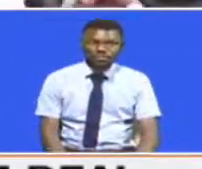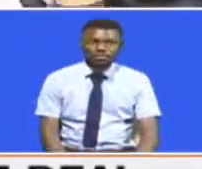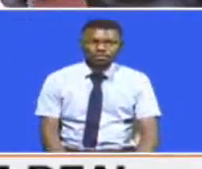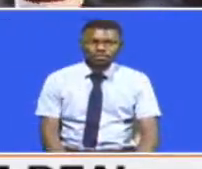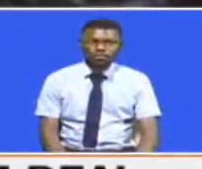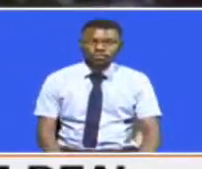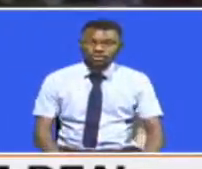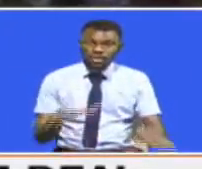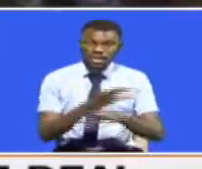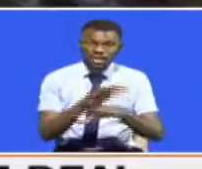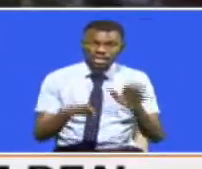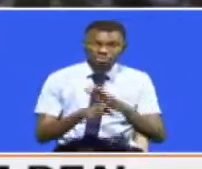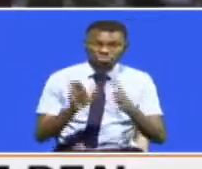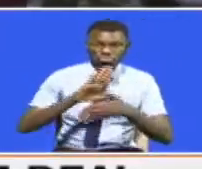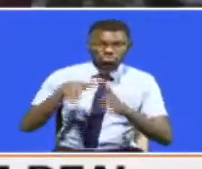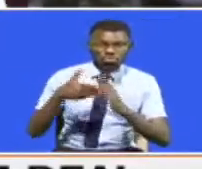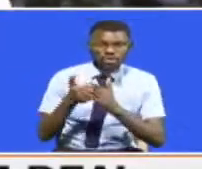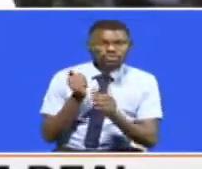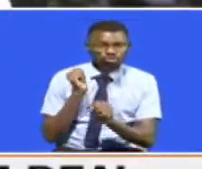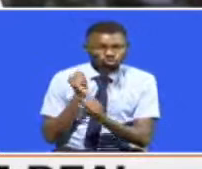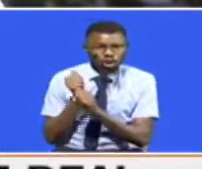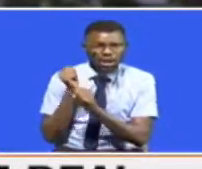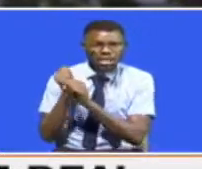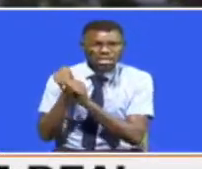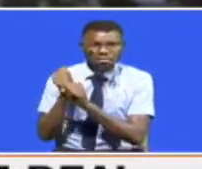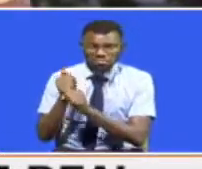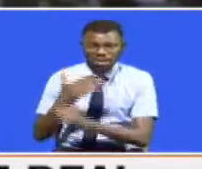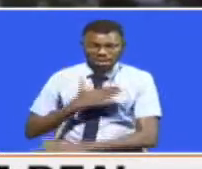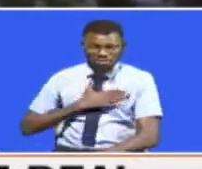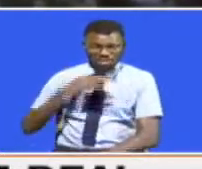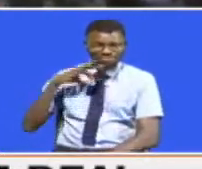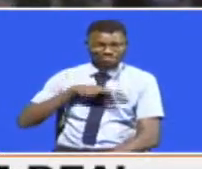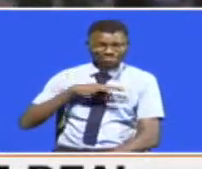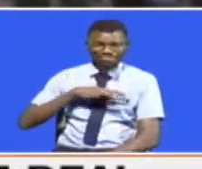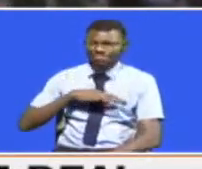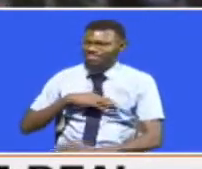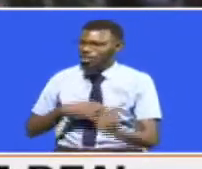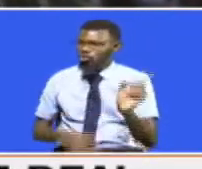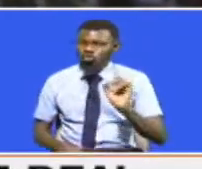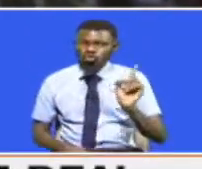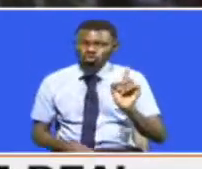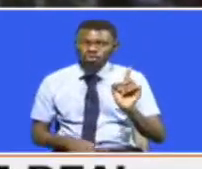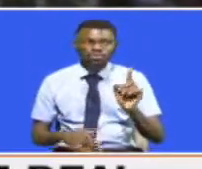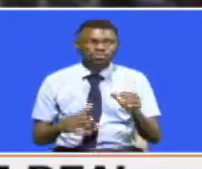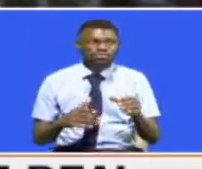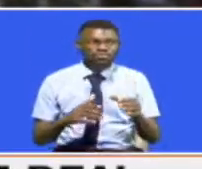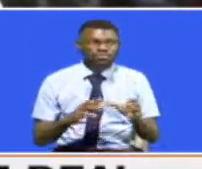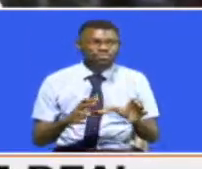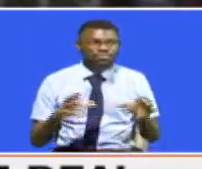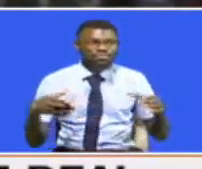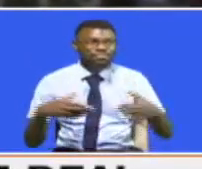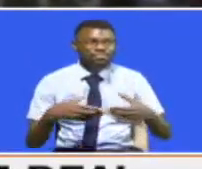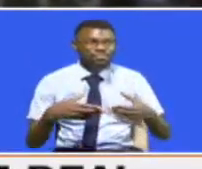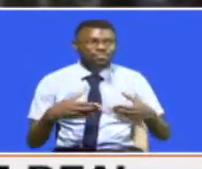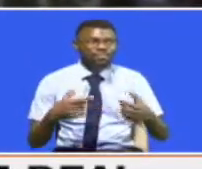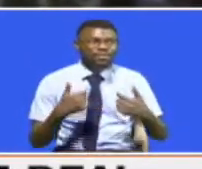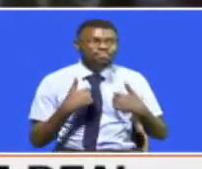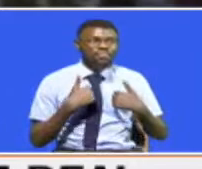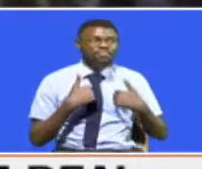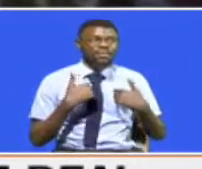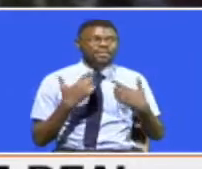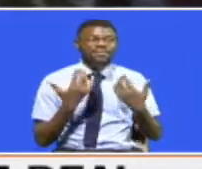Zile sponsorship zote si ufanya, sio sisi, hiyo kampuni inasemanga. Wajua leo naongea kama mbunge hapa.